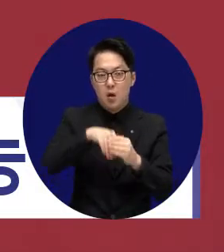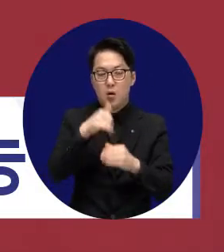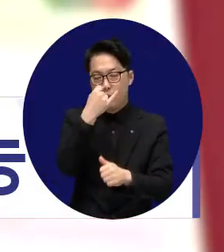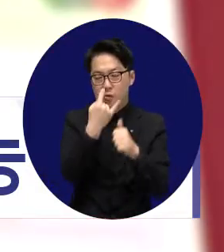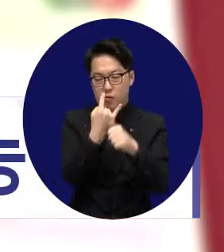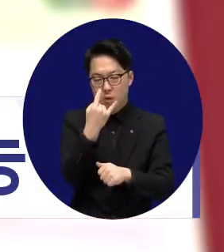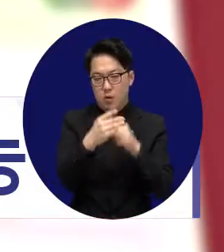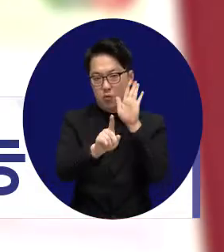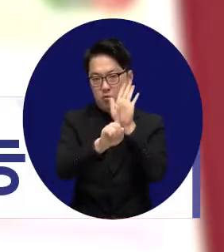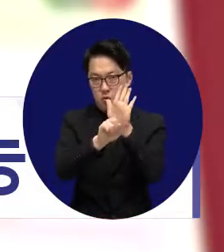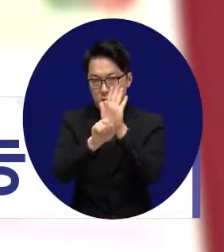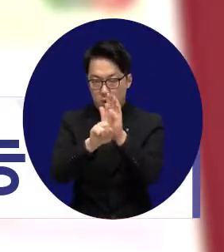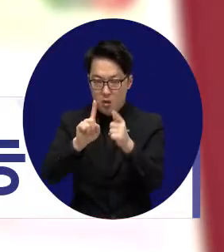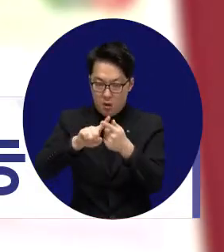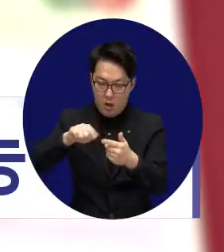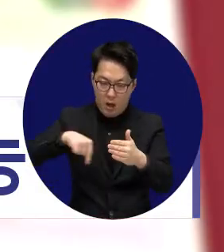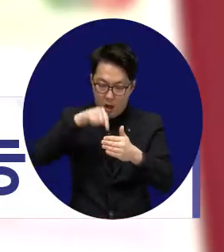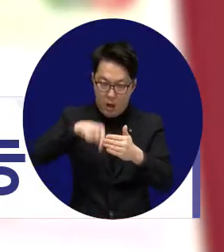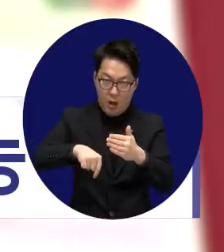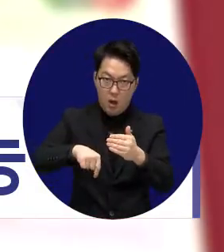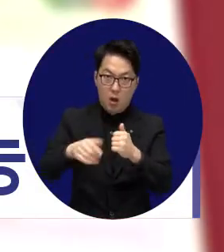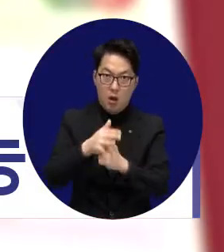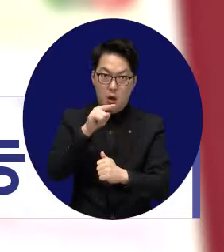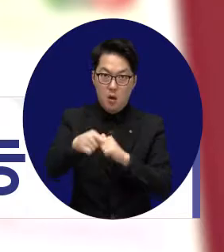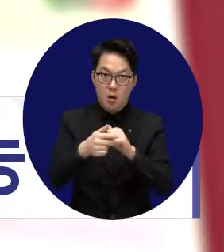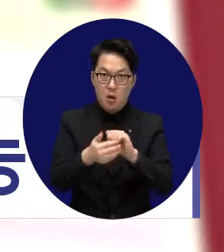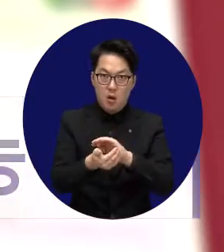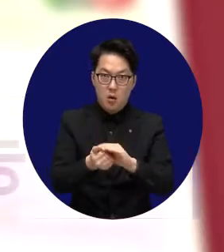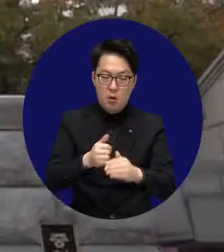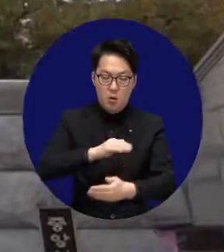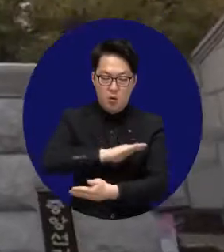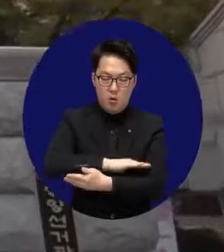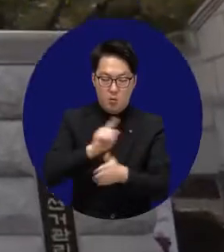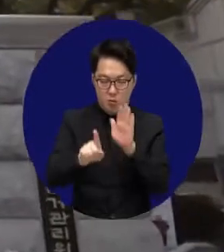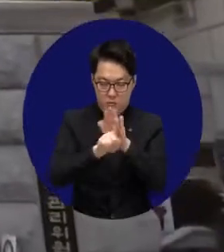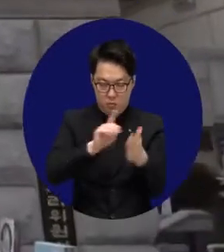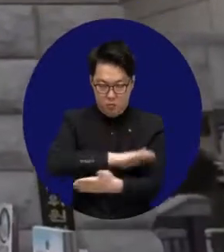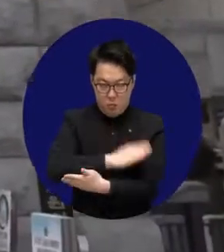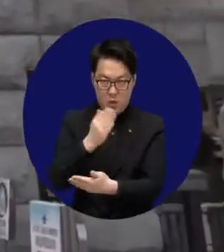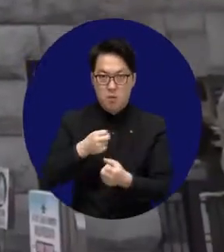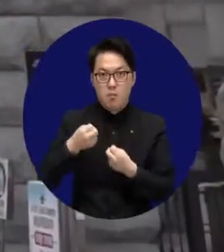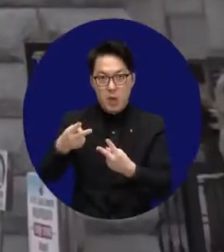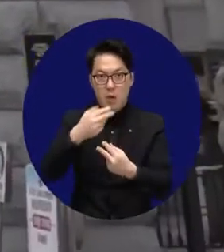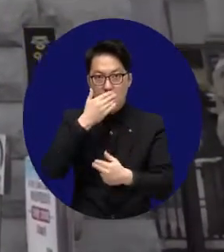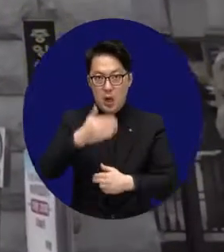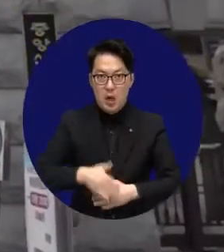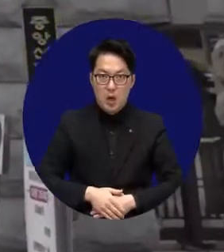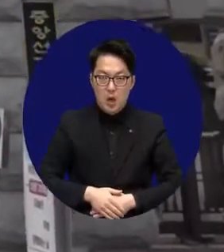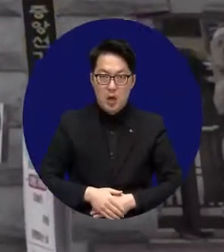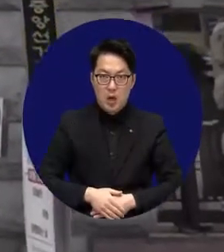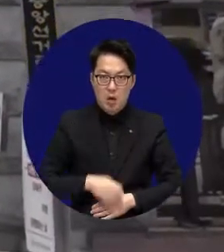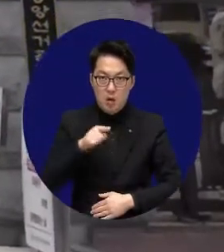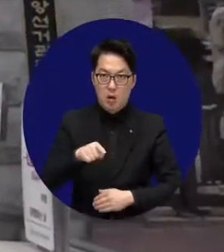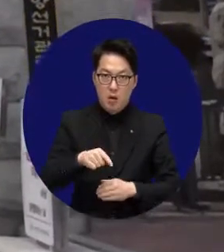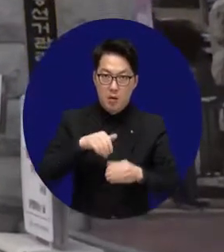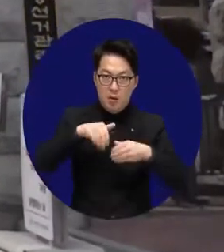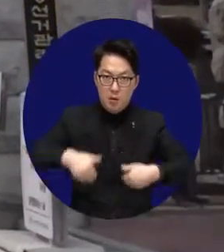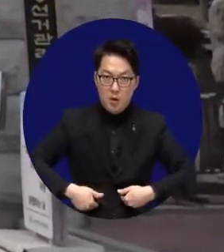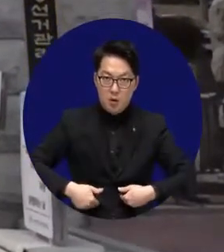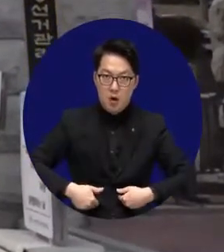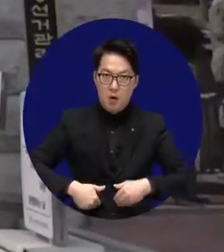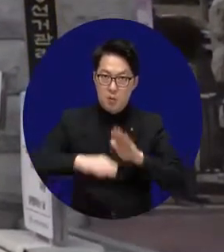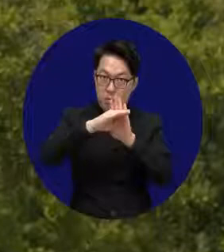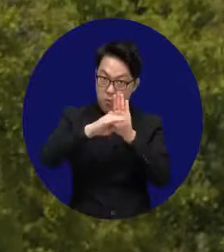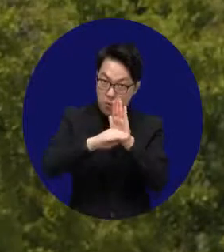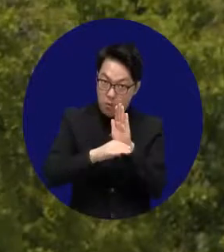범위 내에서 일종의 예비 후보자 홍보물을 발송할 수 있습니다. 예비 후보자 등록에 필요한 사항과 예비 후보자가 할